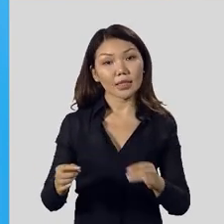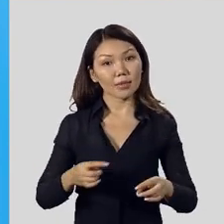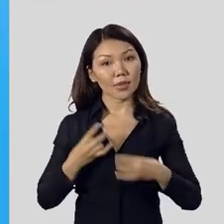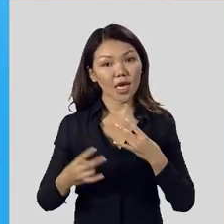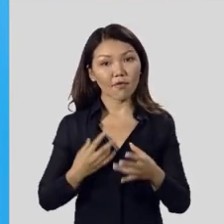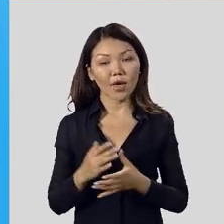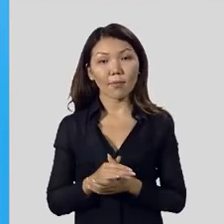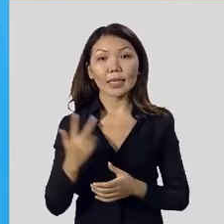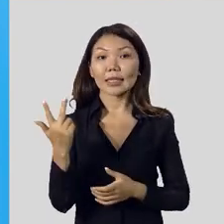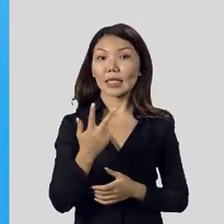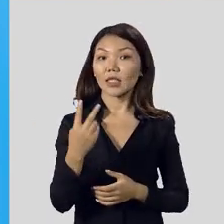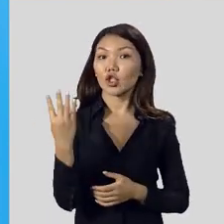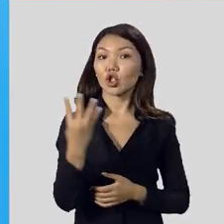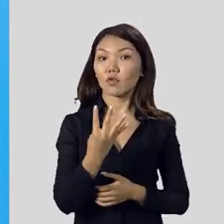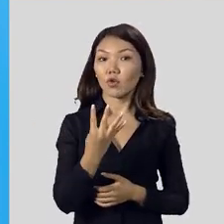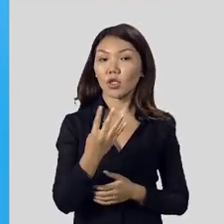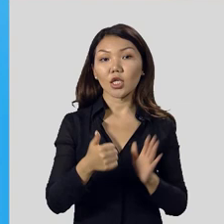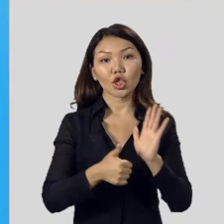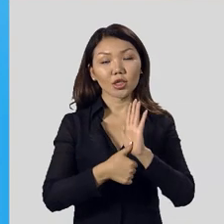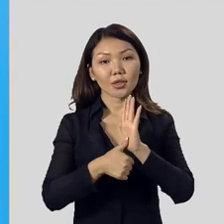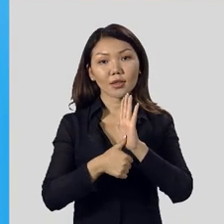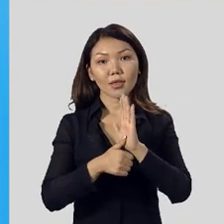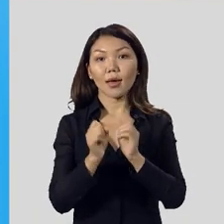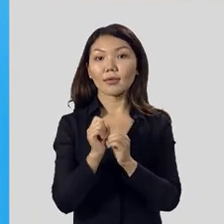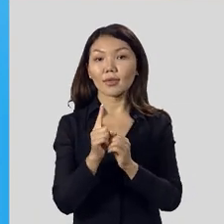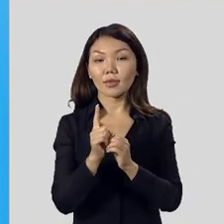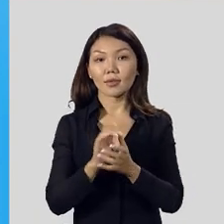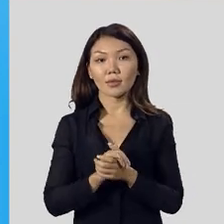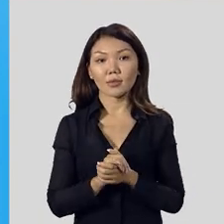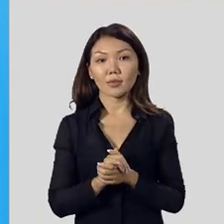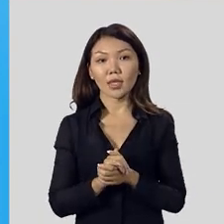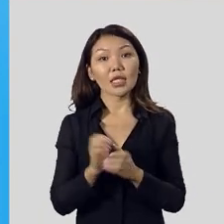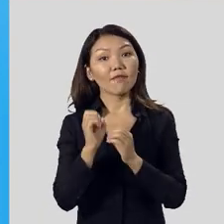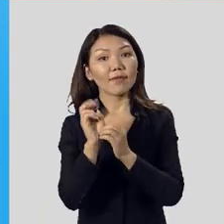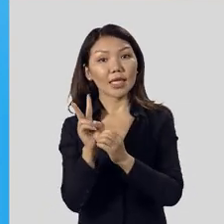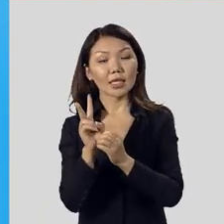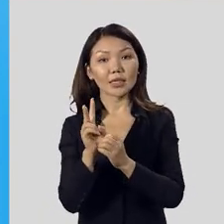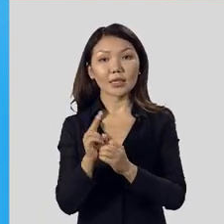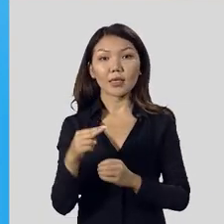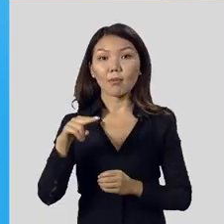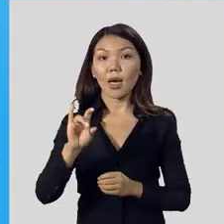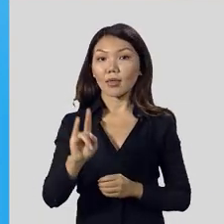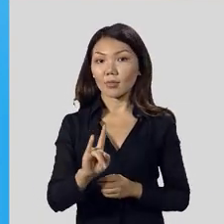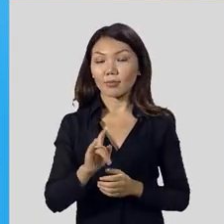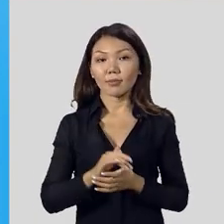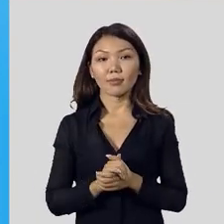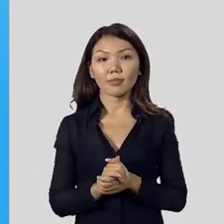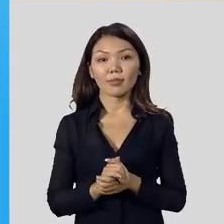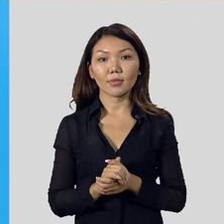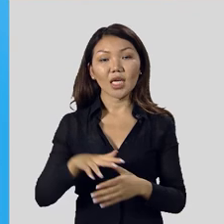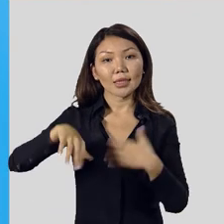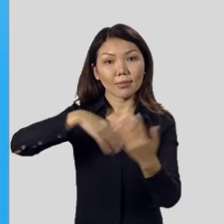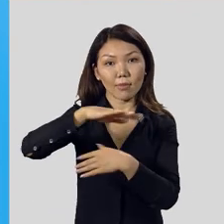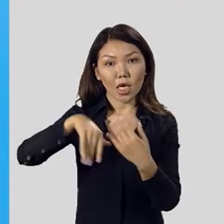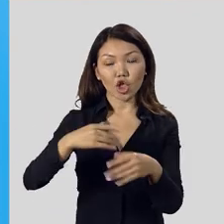нервам третья, четвертая, шестая, одиннадцатая и двенадцатые пары. К